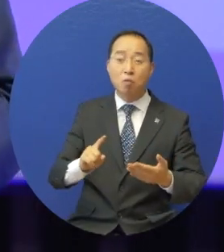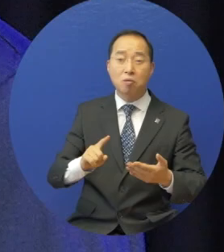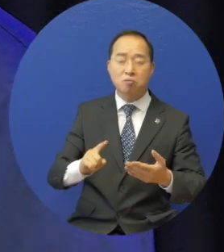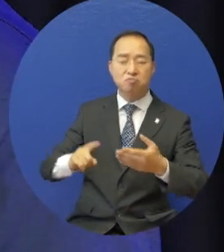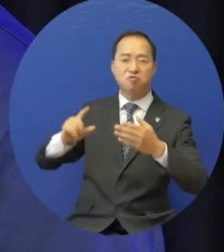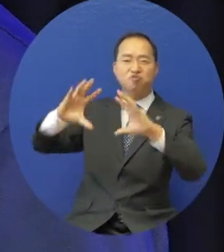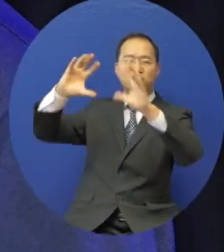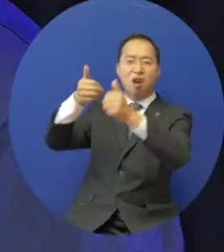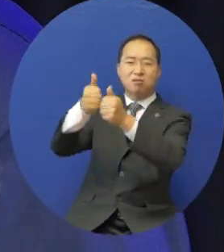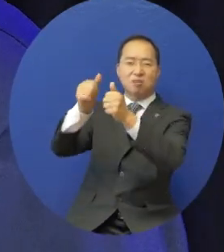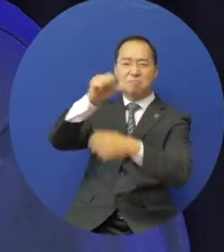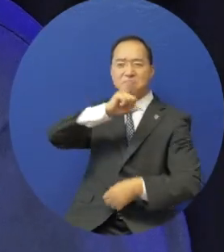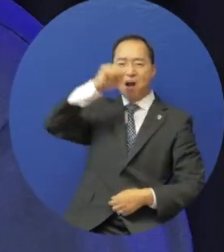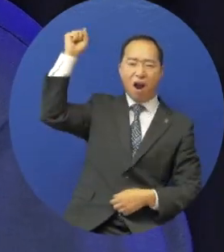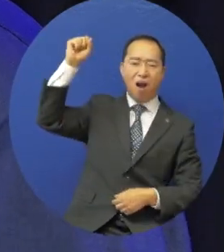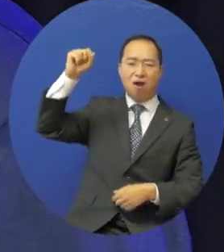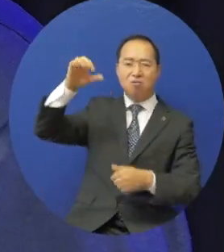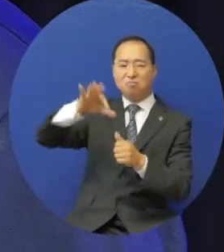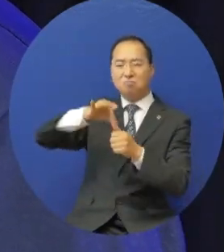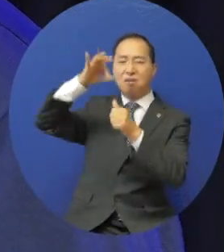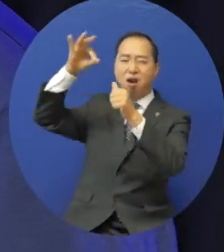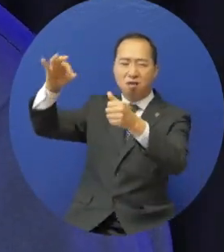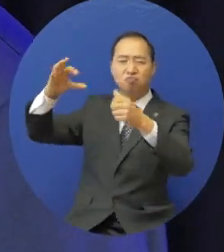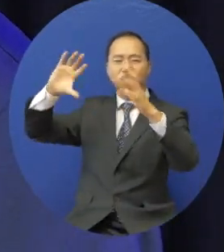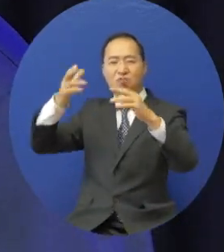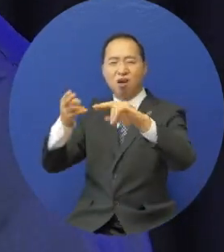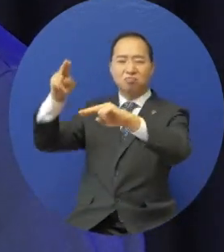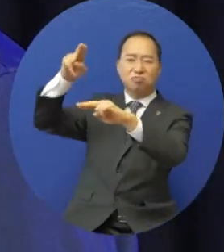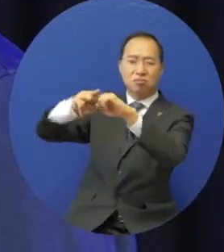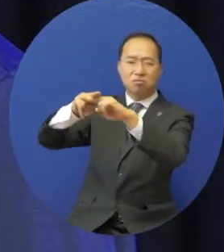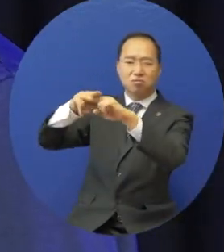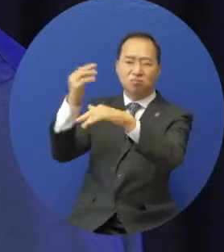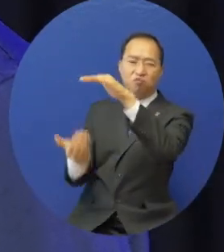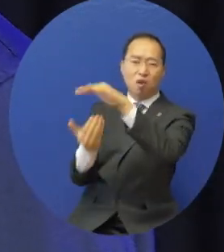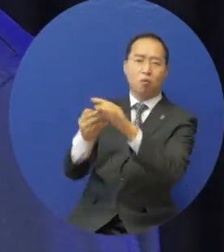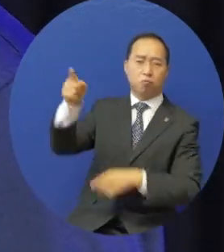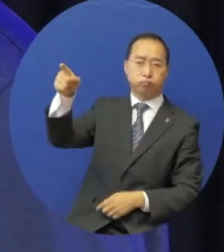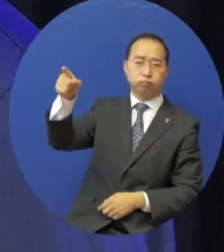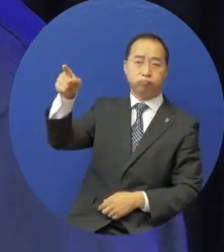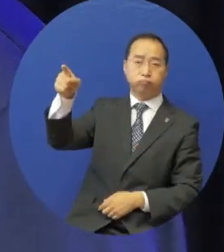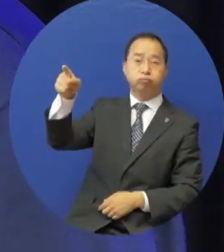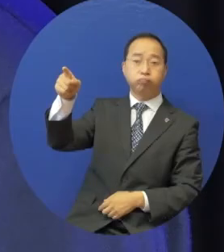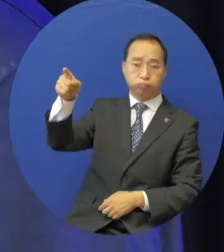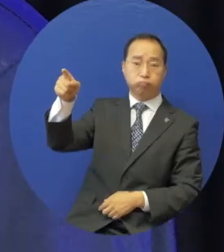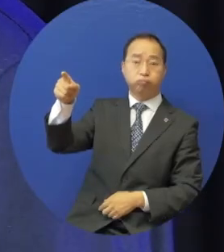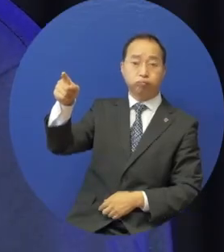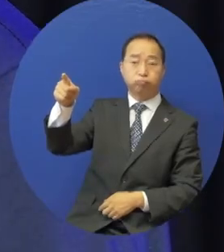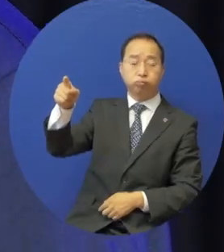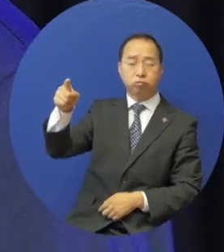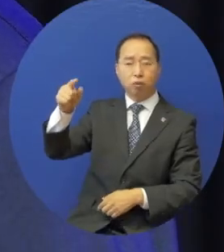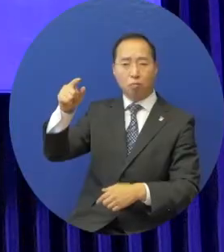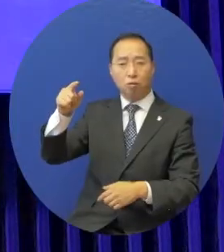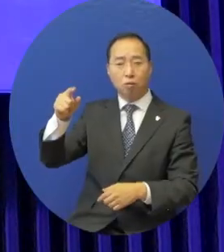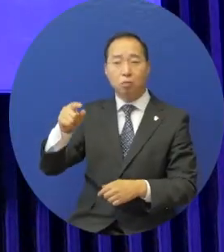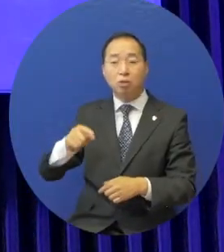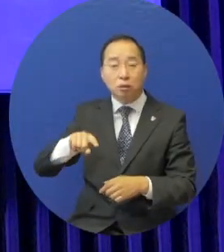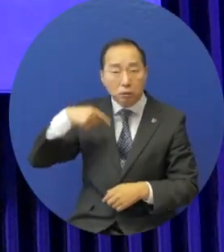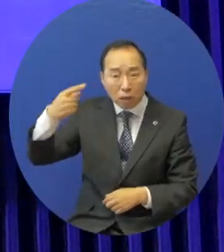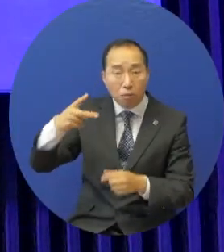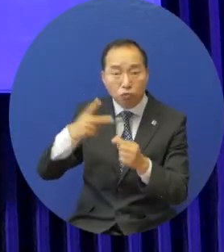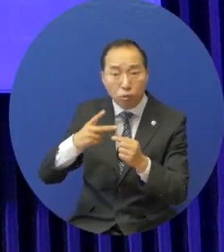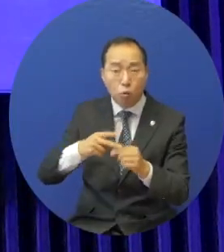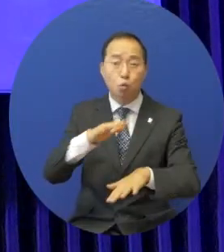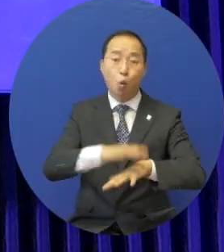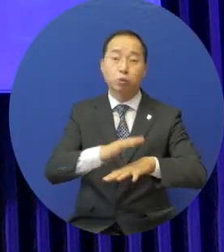직업이 뭘까요? 과거 시험에 급제해서 요 국가에서 공무원하는 게 최고의 직업입니다. 학자들 최고의 직업입니다. 그 다음에 두